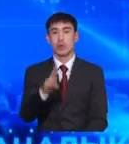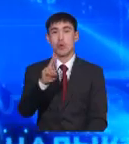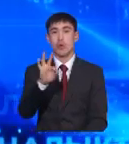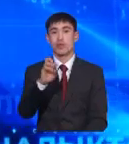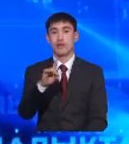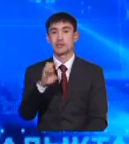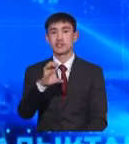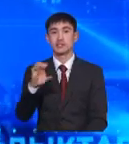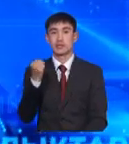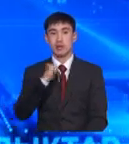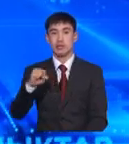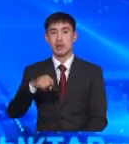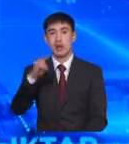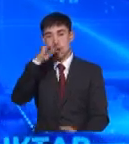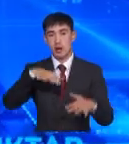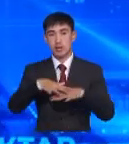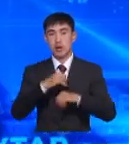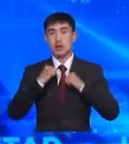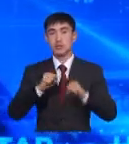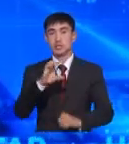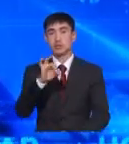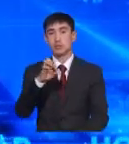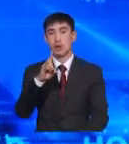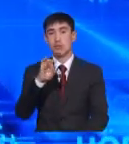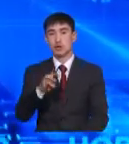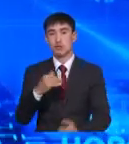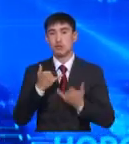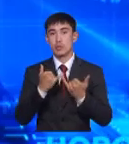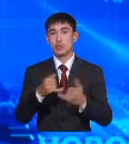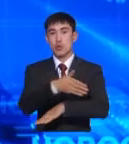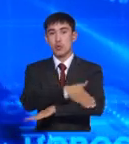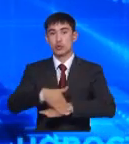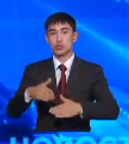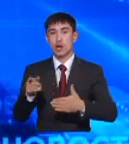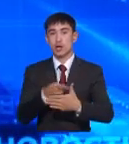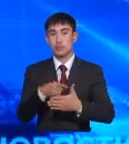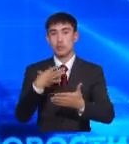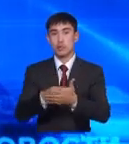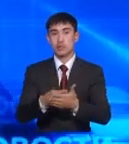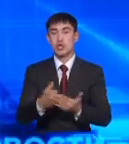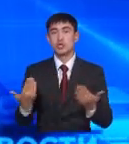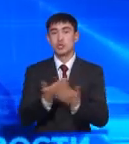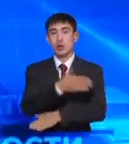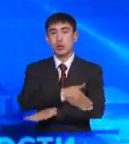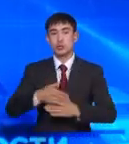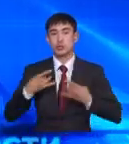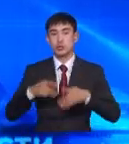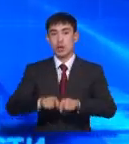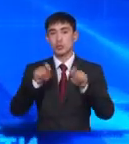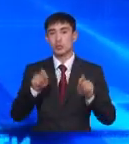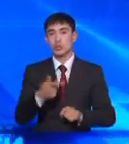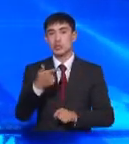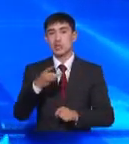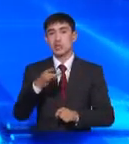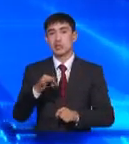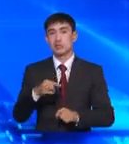Konaev'ta Kenges Odağı'nın batırı, halık kaharmanı Sağadat Nurmagambetov'tan kürmetine köşe atauı berildi. Jaña köşenin saltanatta aşılığı